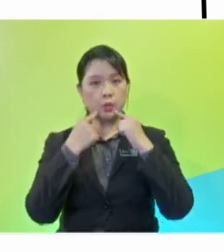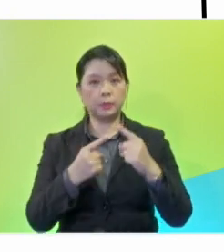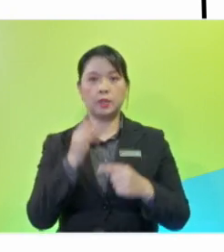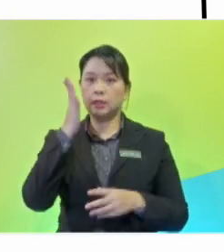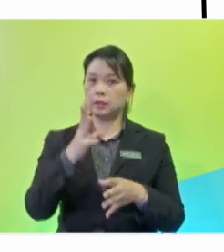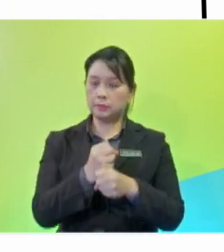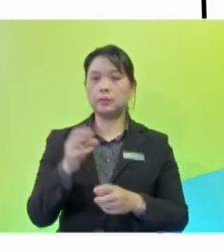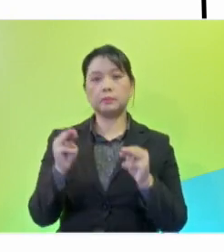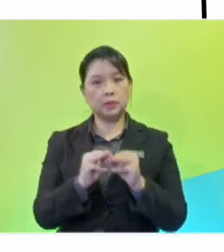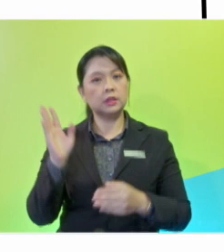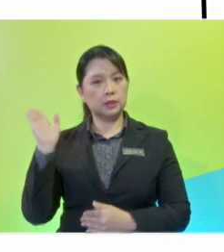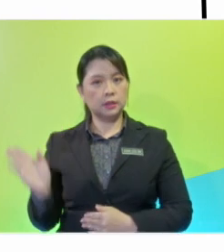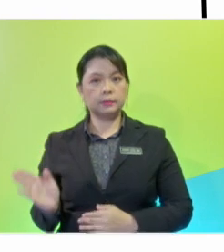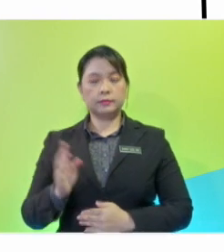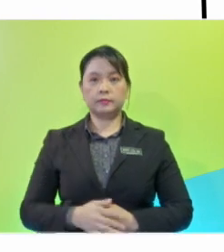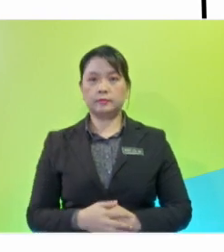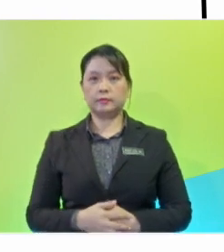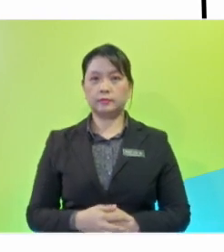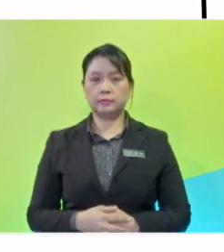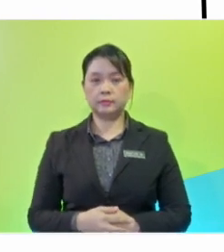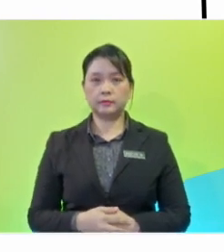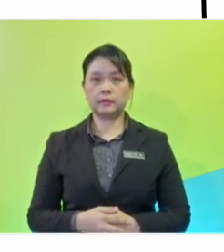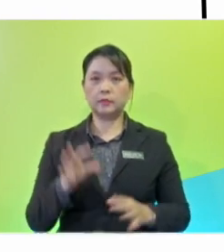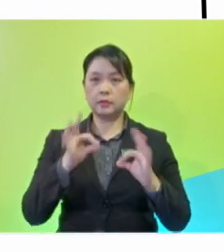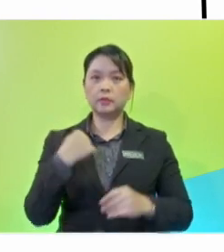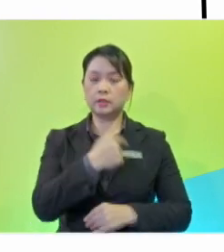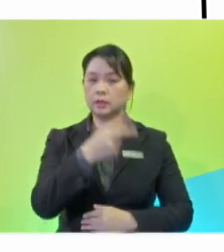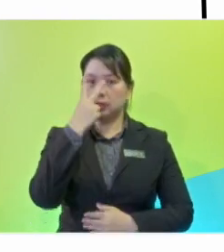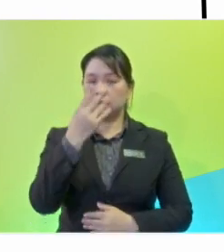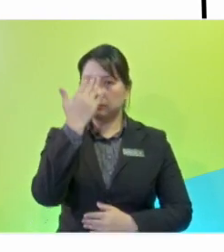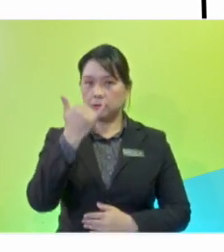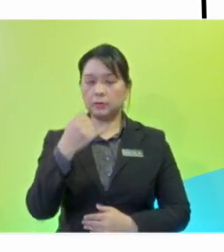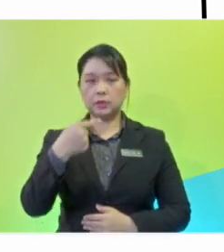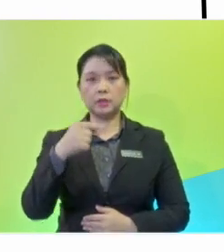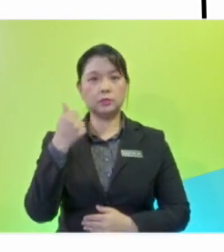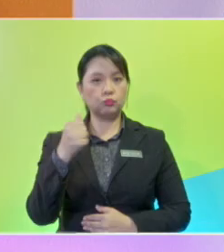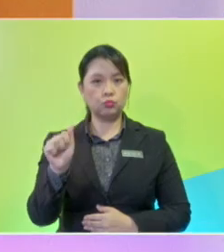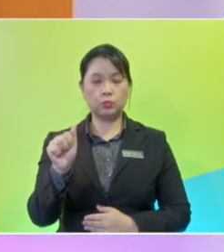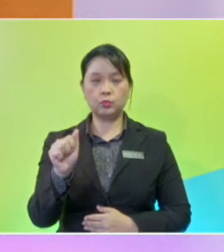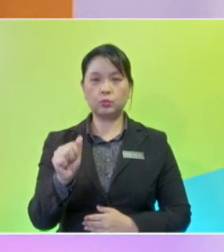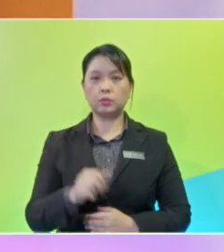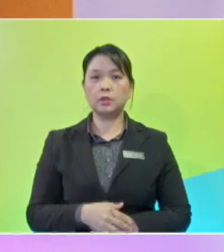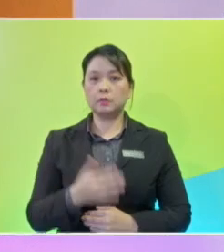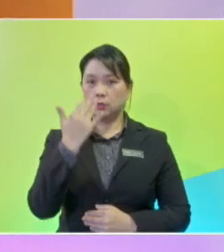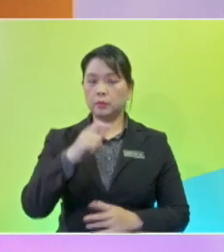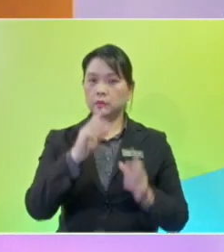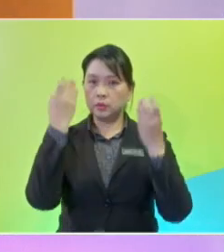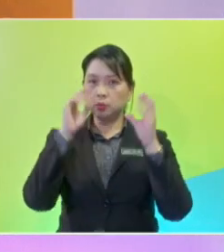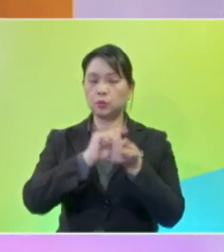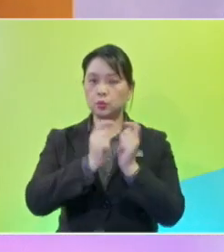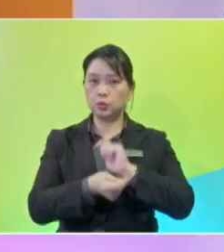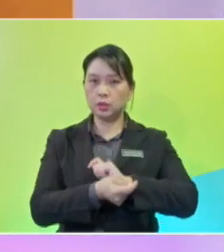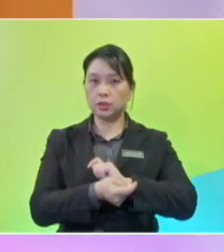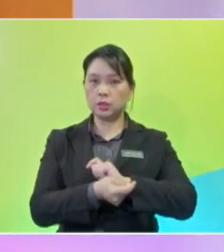-10 2/3 oke kalau kita tengok Kenapa negatif 10 kemudian saya butuhkan kepada 10